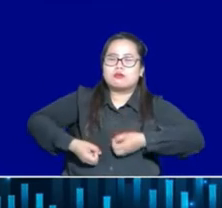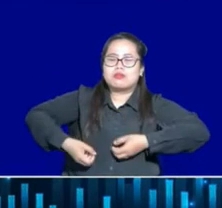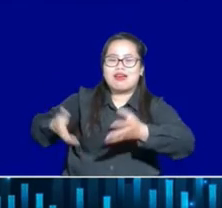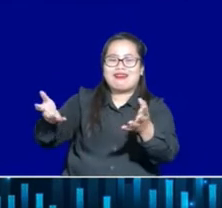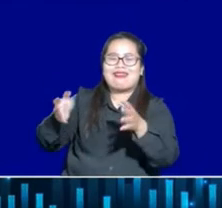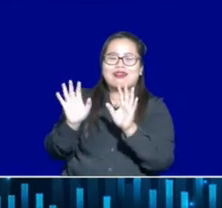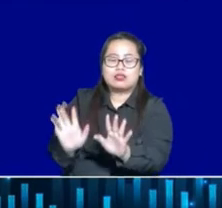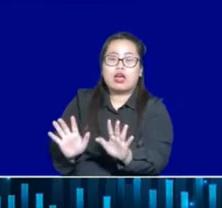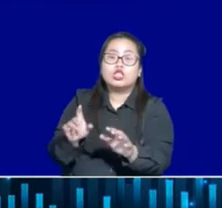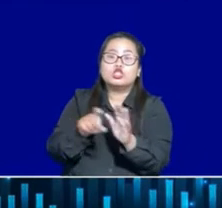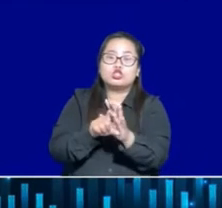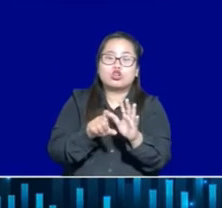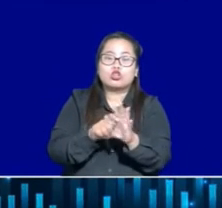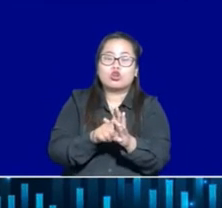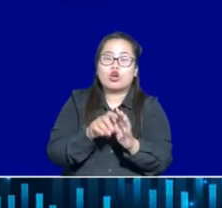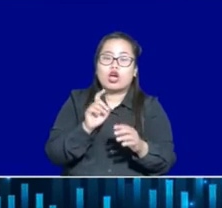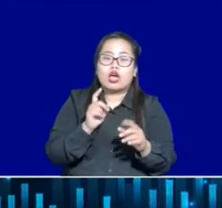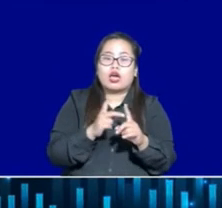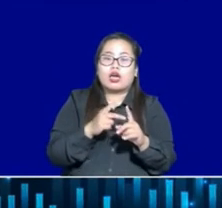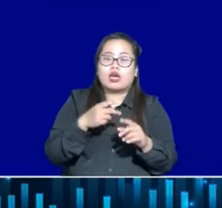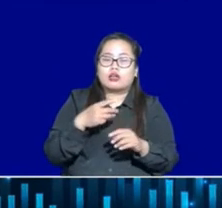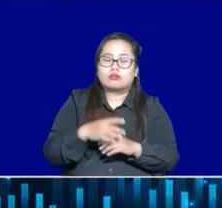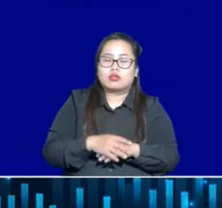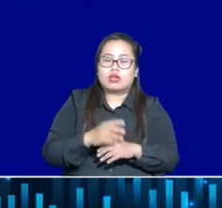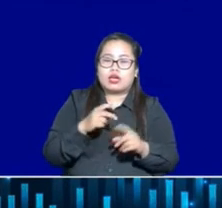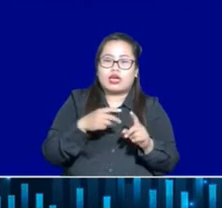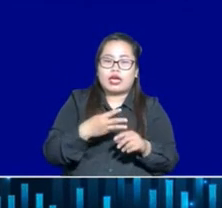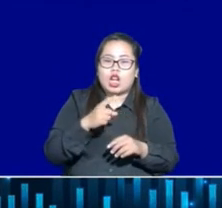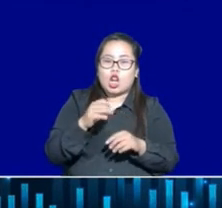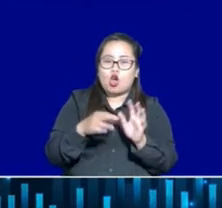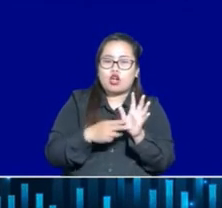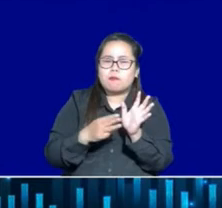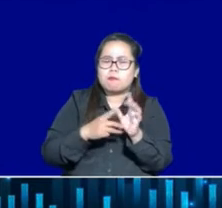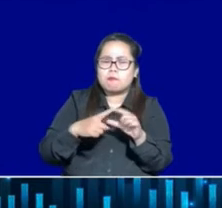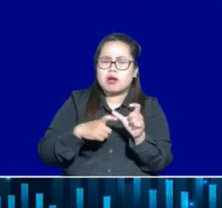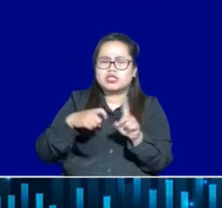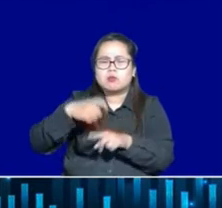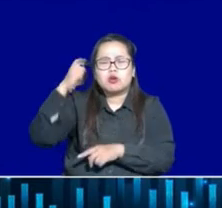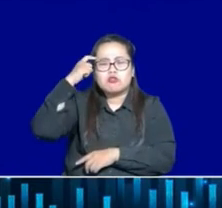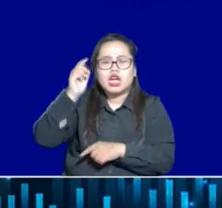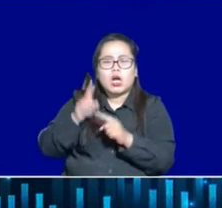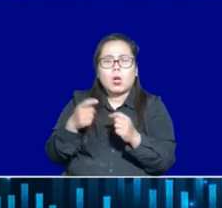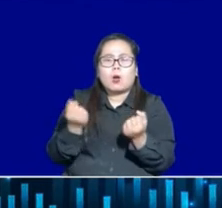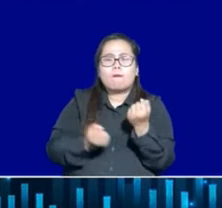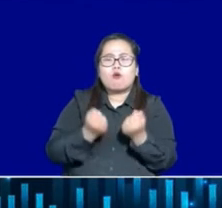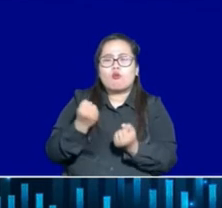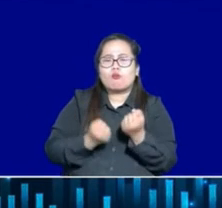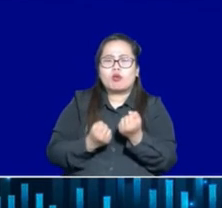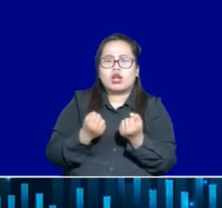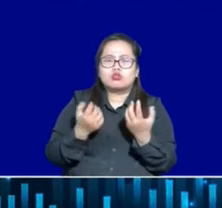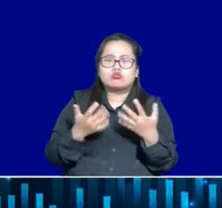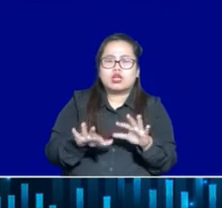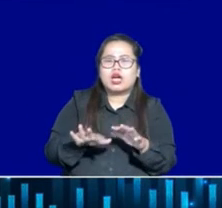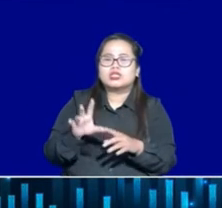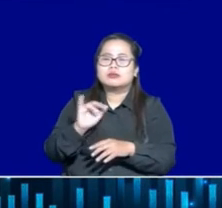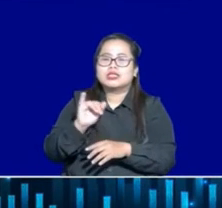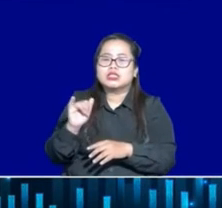Contoh, Elon Musk berpikir ke depan mobil itu sudah satu yang solid aja, cetek kayak